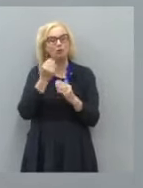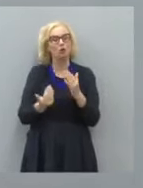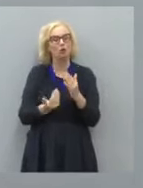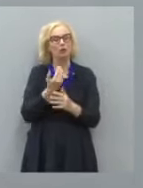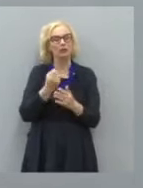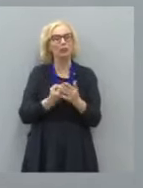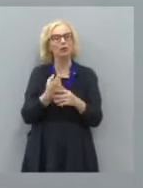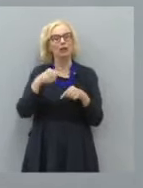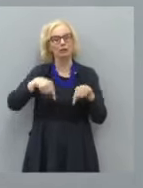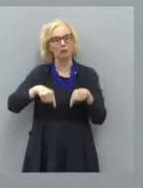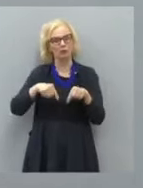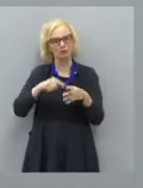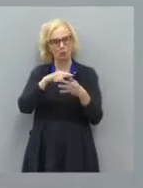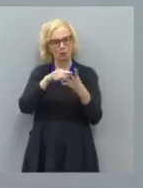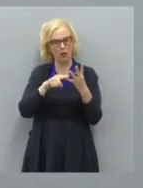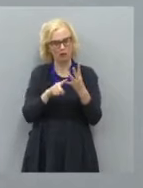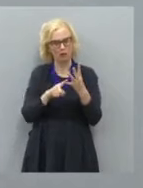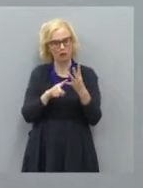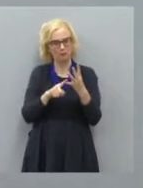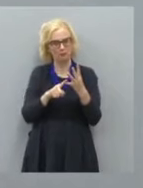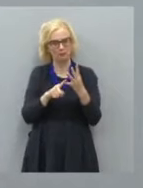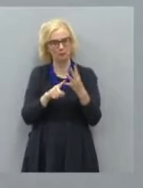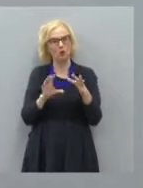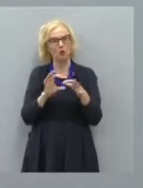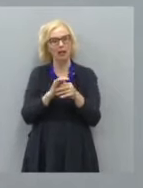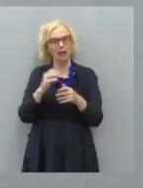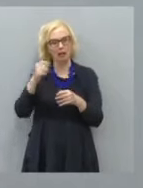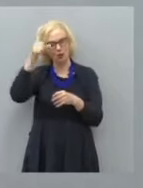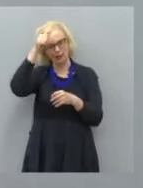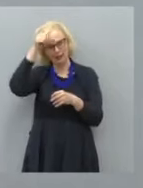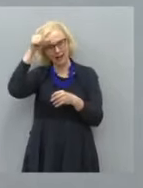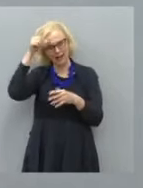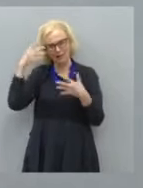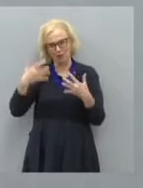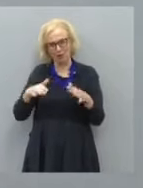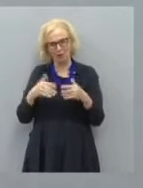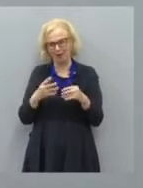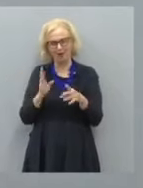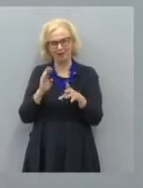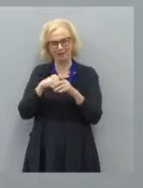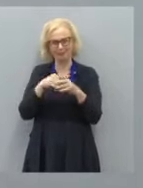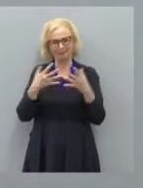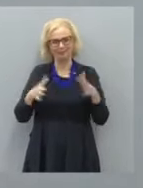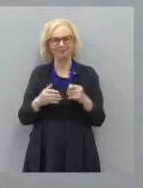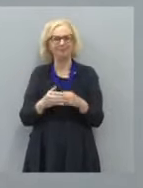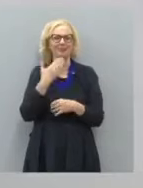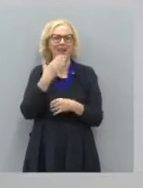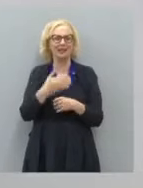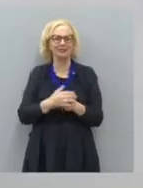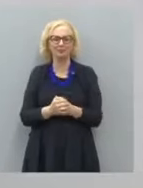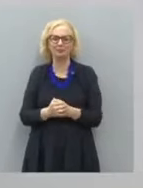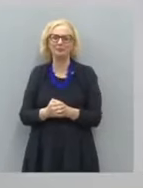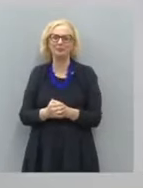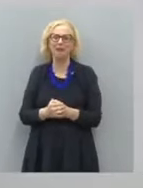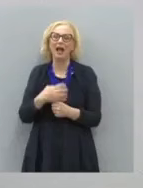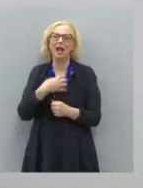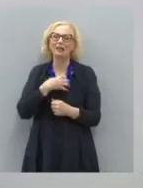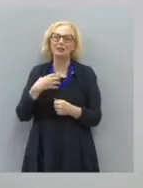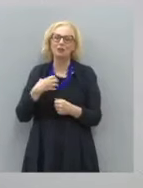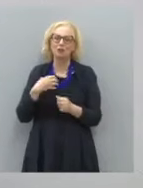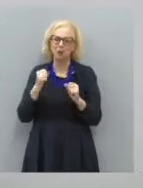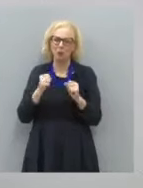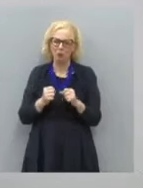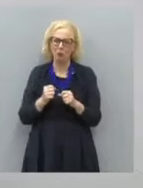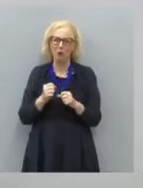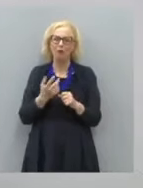siano queste quattro per quanto riguarda è la stagione estiva che ormai entrata nel vivo grazie l'assessore ha tempo ancora qualche minuto e